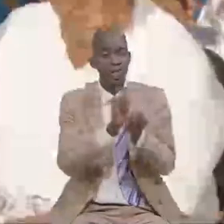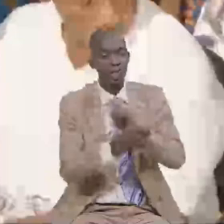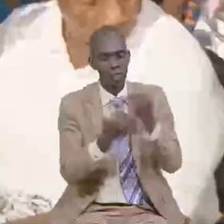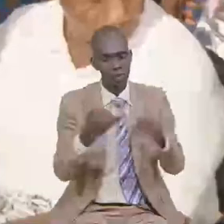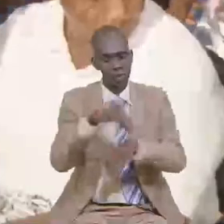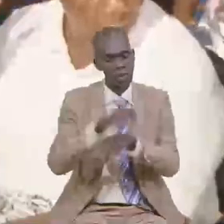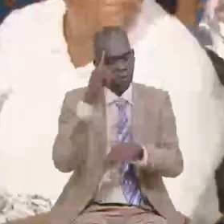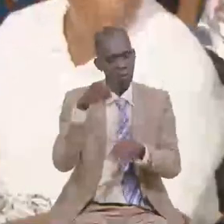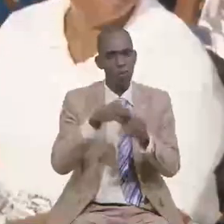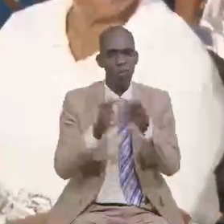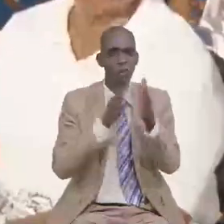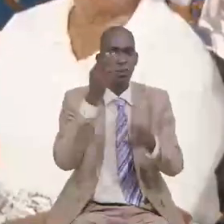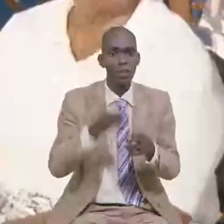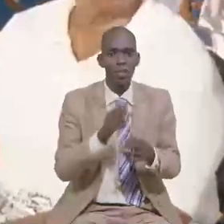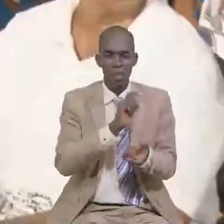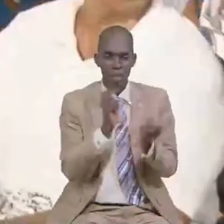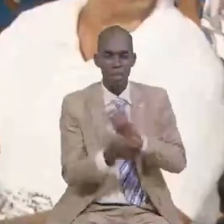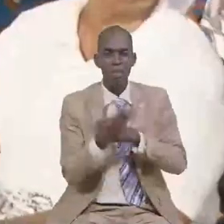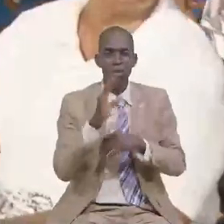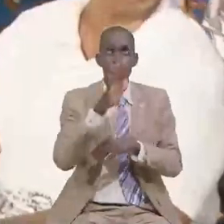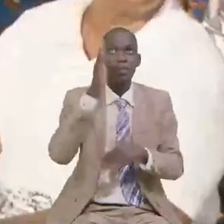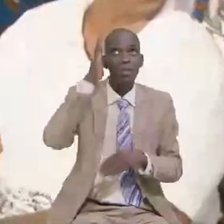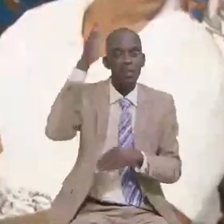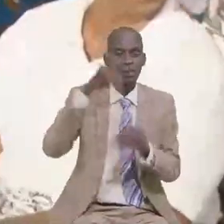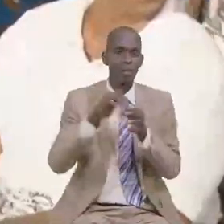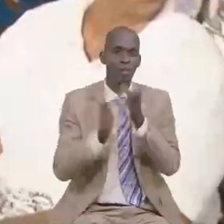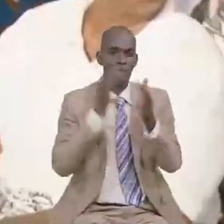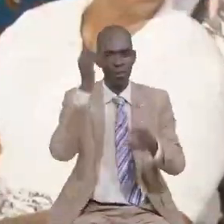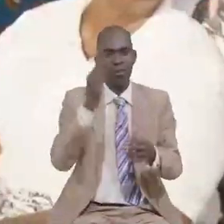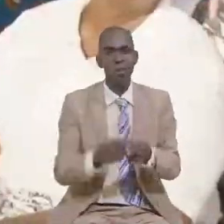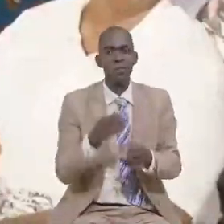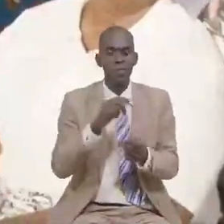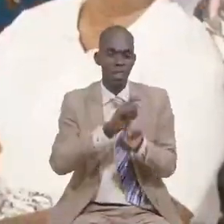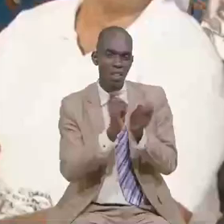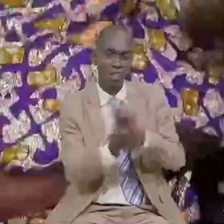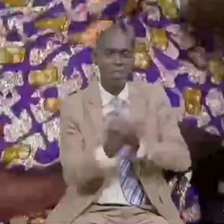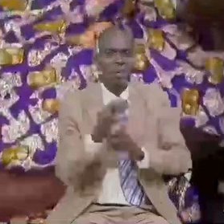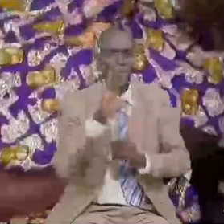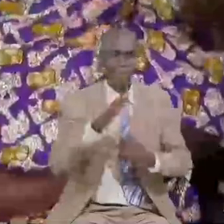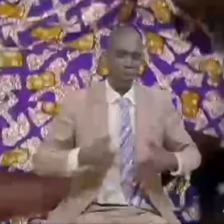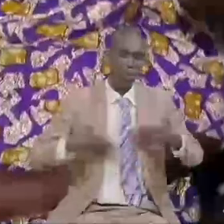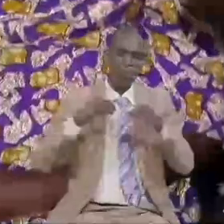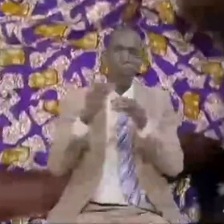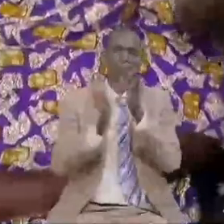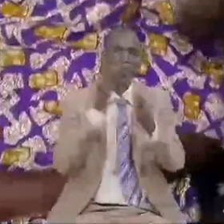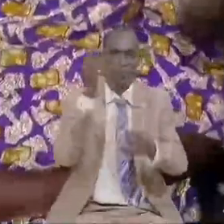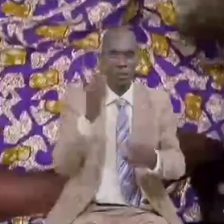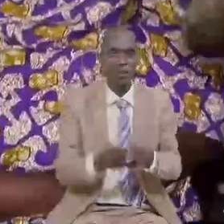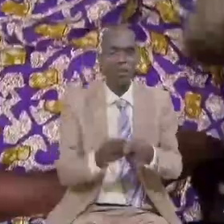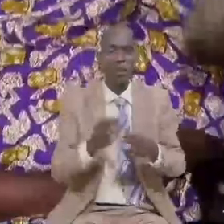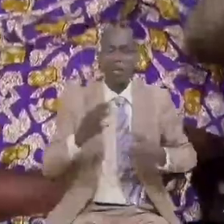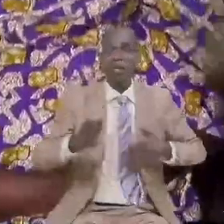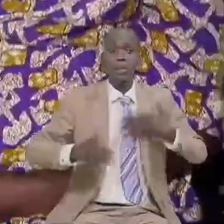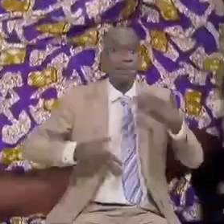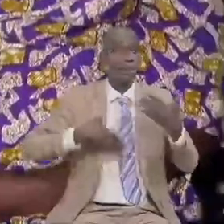toi ce soir, un changement de destinée, un changement dans ta vie.